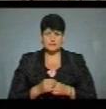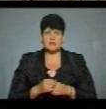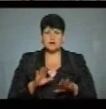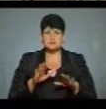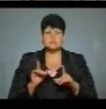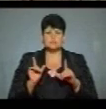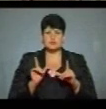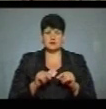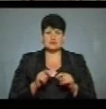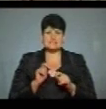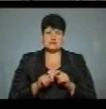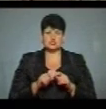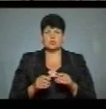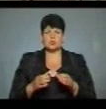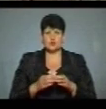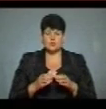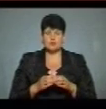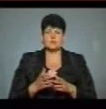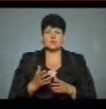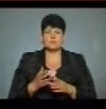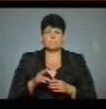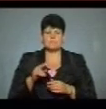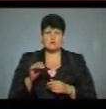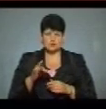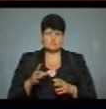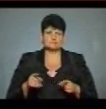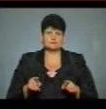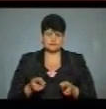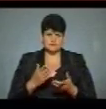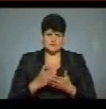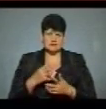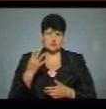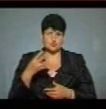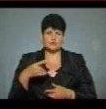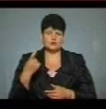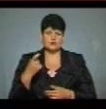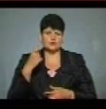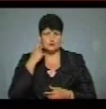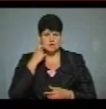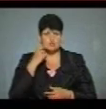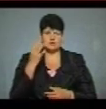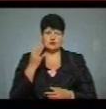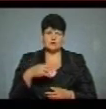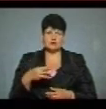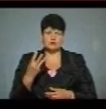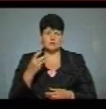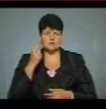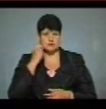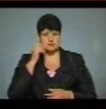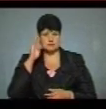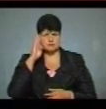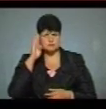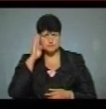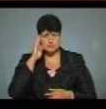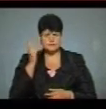події виїжджала слідчо-оперативна група, підозрюваних правоохоронці затримали. Це 41-річний і 43-річний місцеві мешканці.